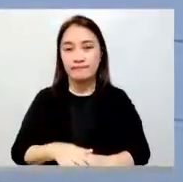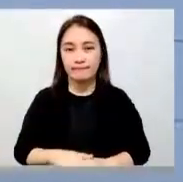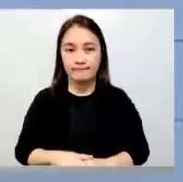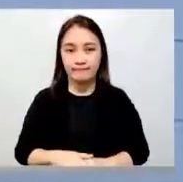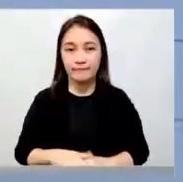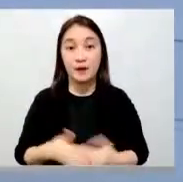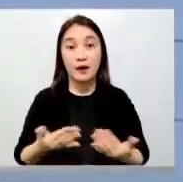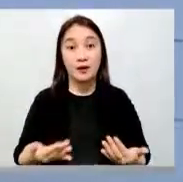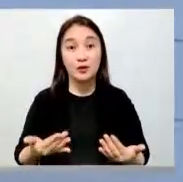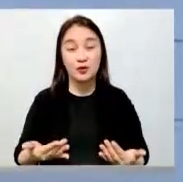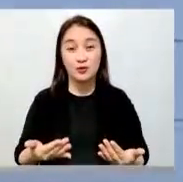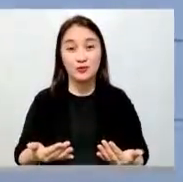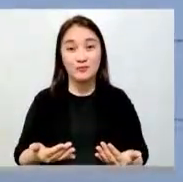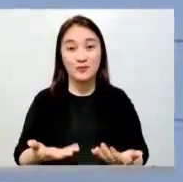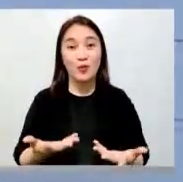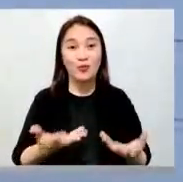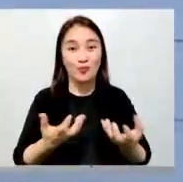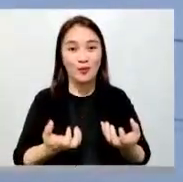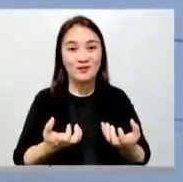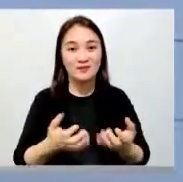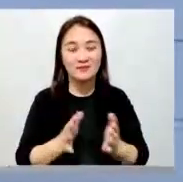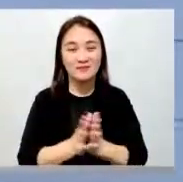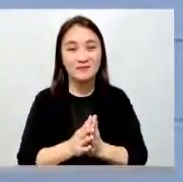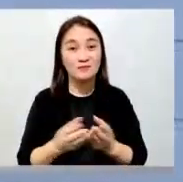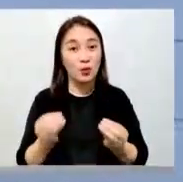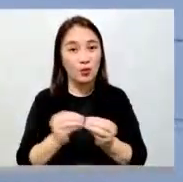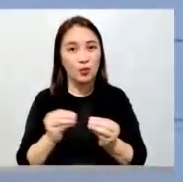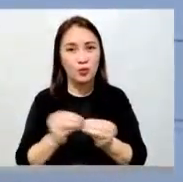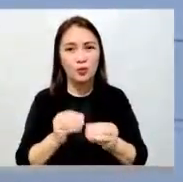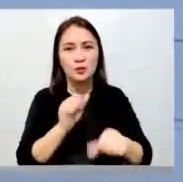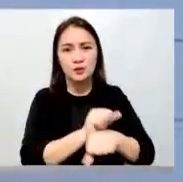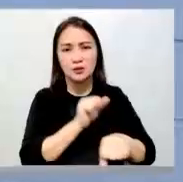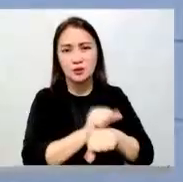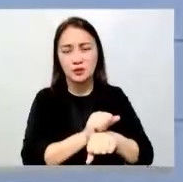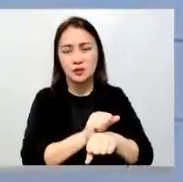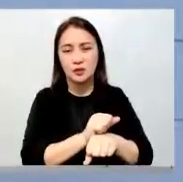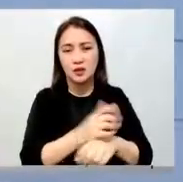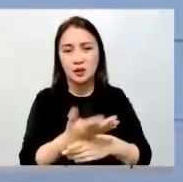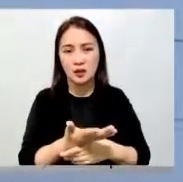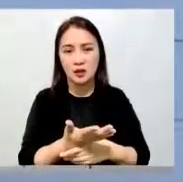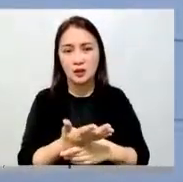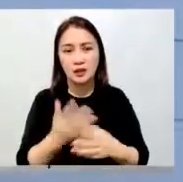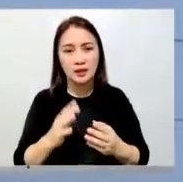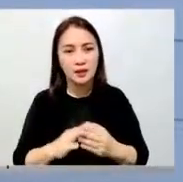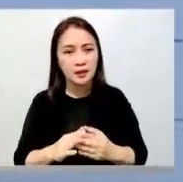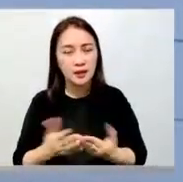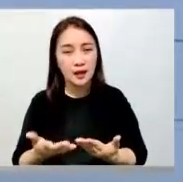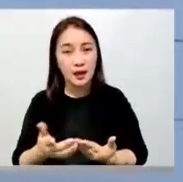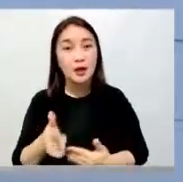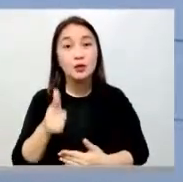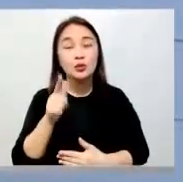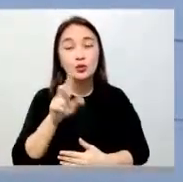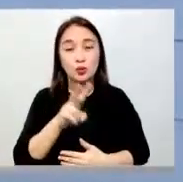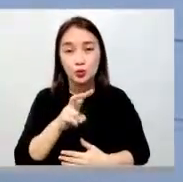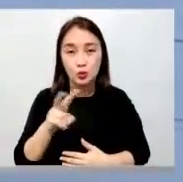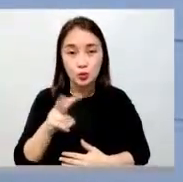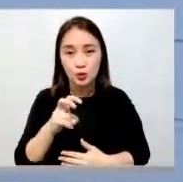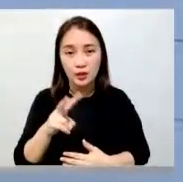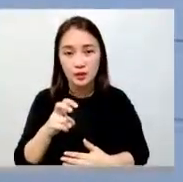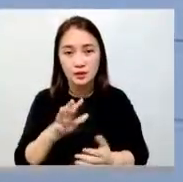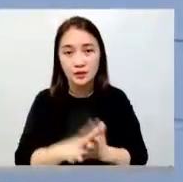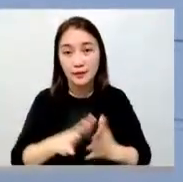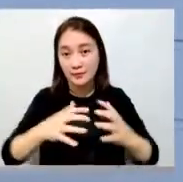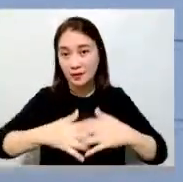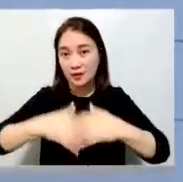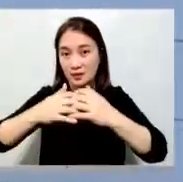In demand ngayon ang construction industry sa pagpasok ng 2024. Aprobado na kasi ang mahigit 200 na infrastructure